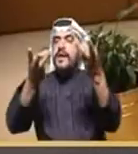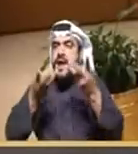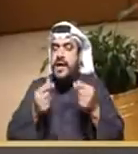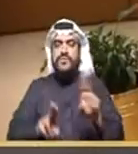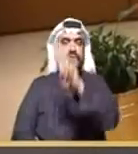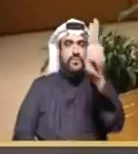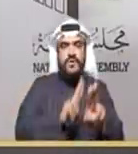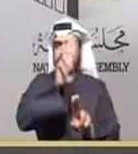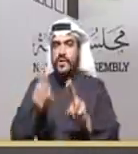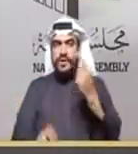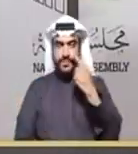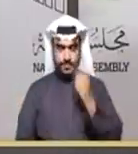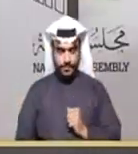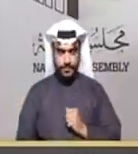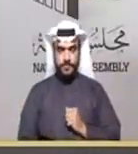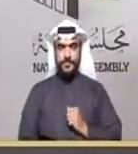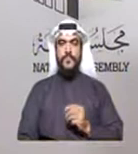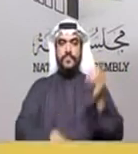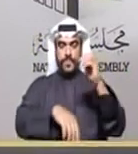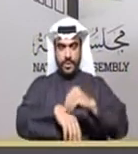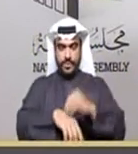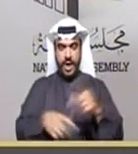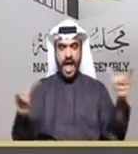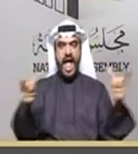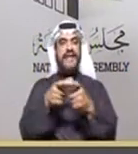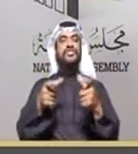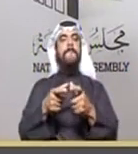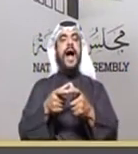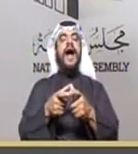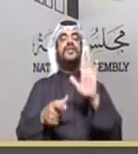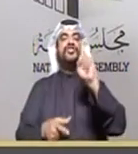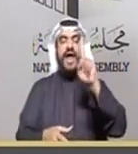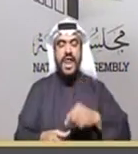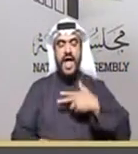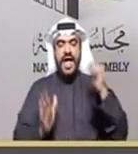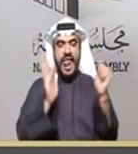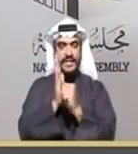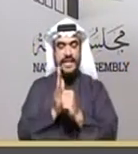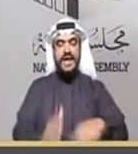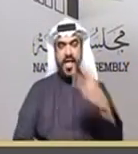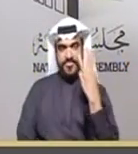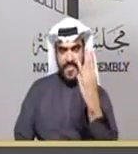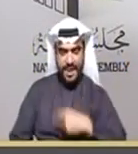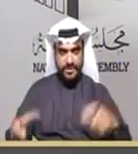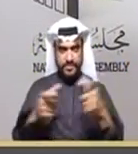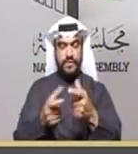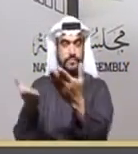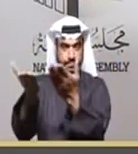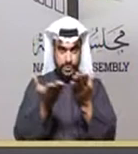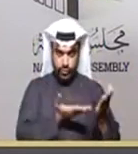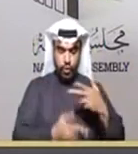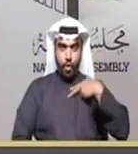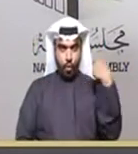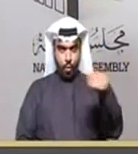والمقترحات النيابية. تم انتهاء من اجتماع اللجنة الإسكانية الثالث وتم بحضور وزير